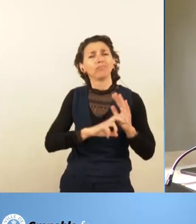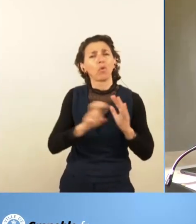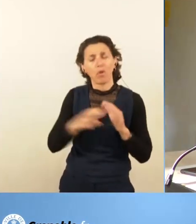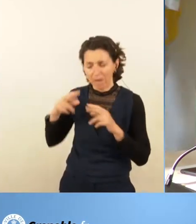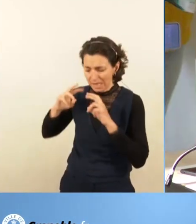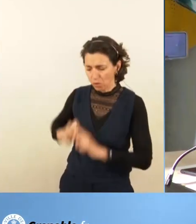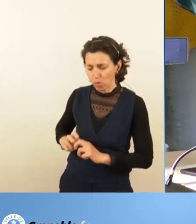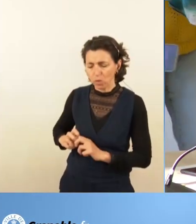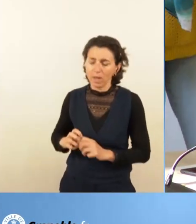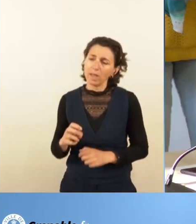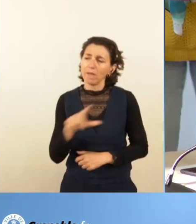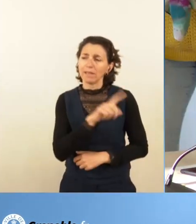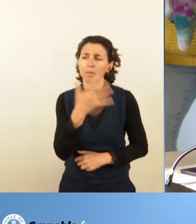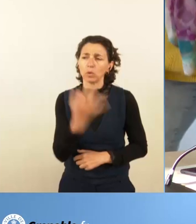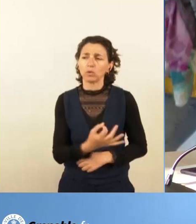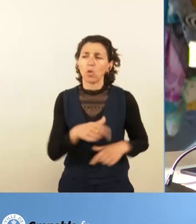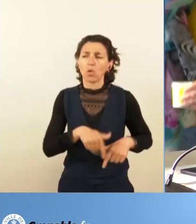concernées par les QFD